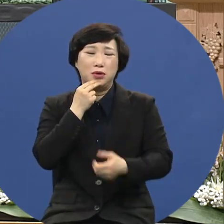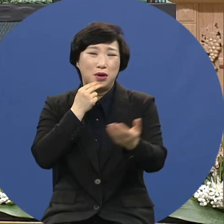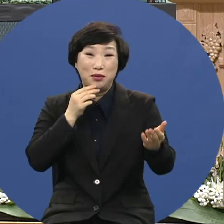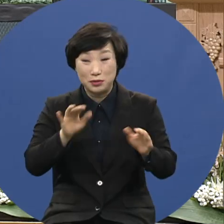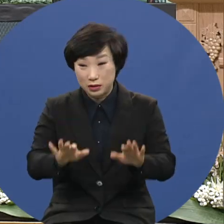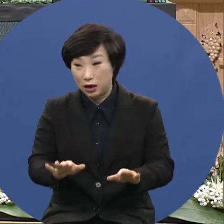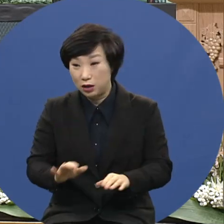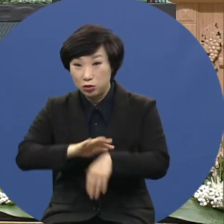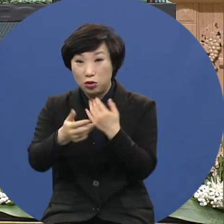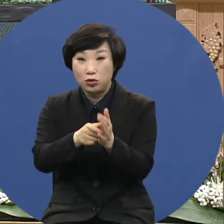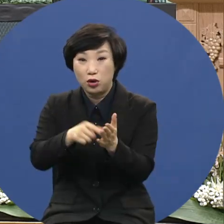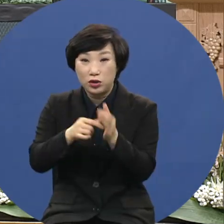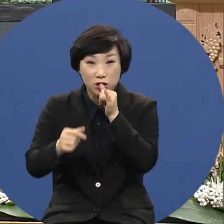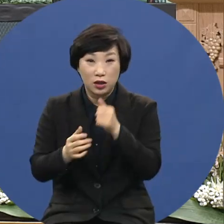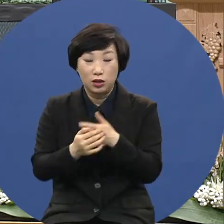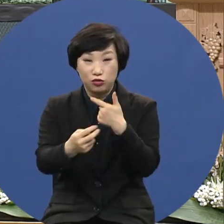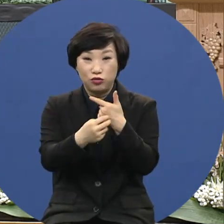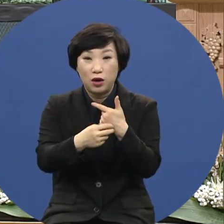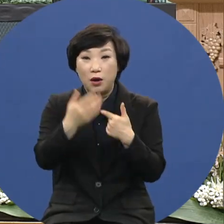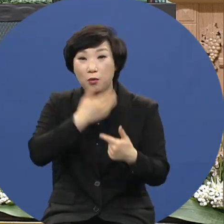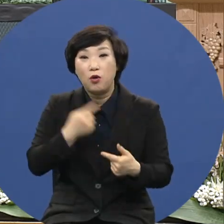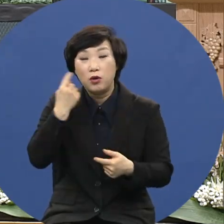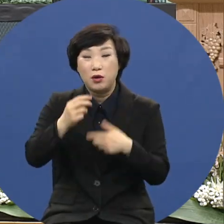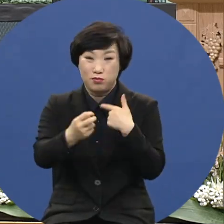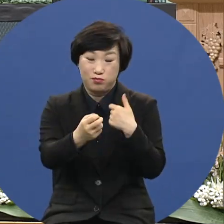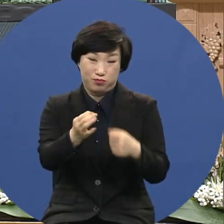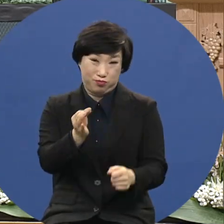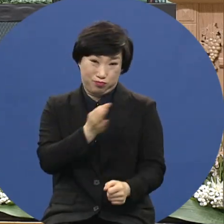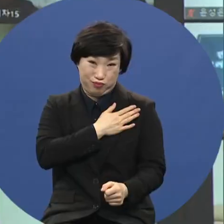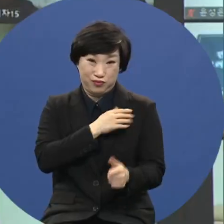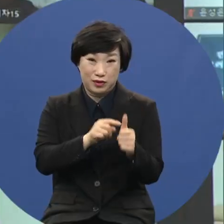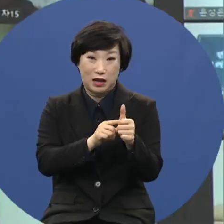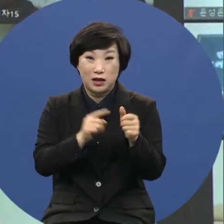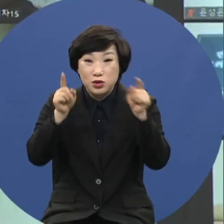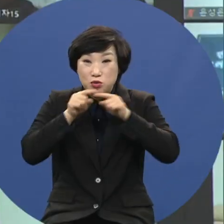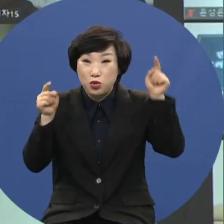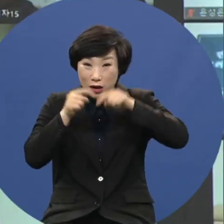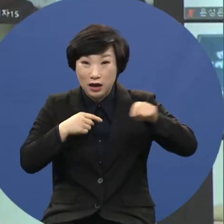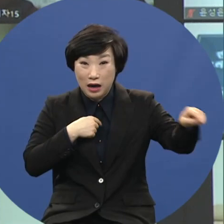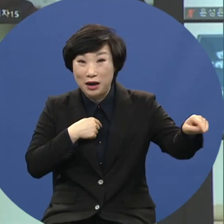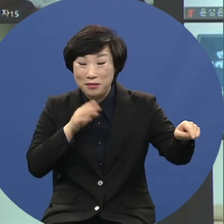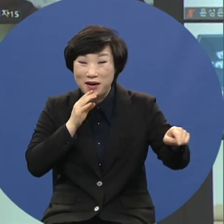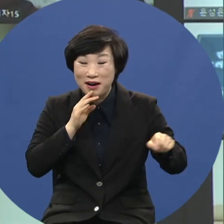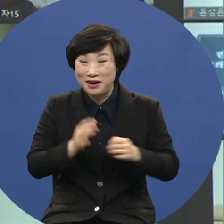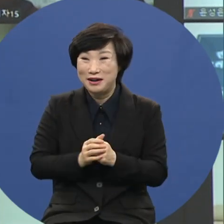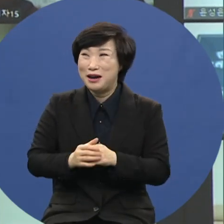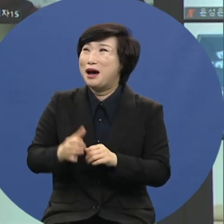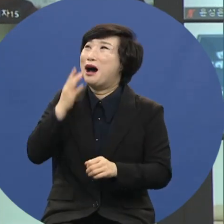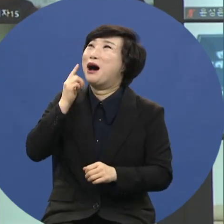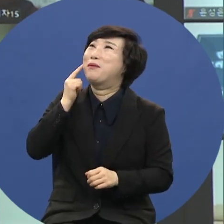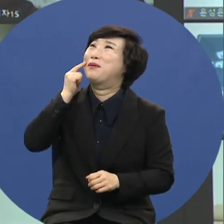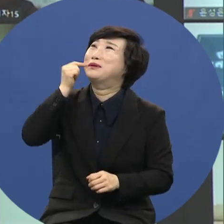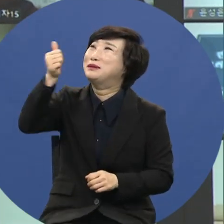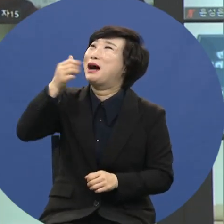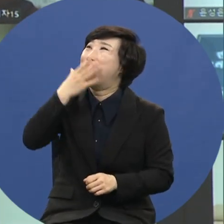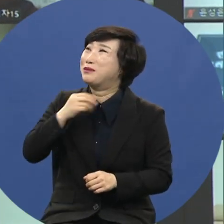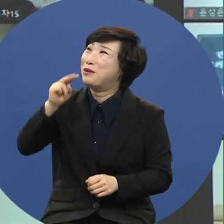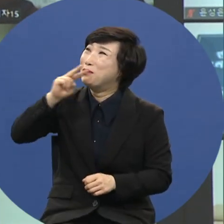부자가 음부에서 뭐라고 그랬어요? 아버지 아브라함이요, 내가 부고 가운데도